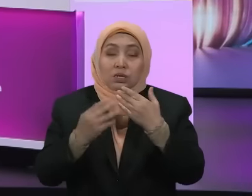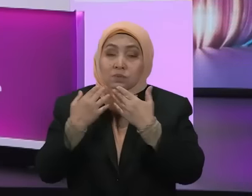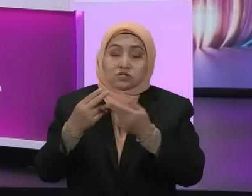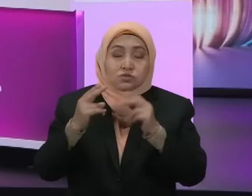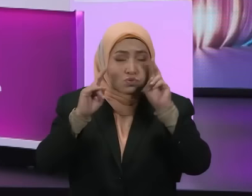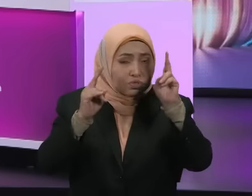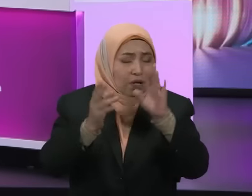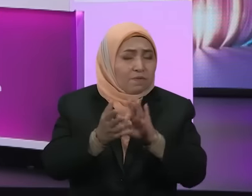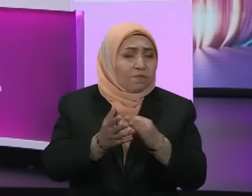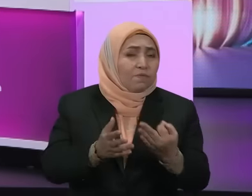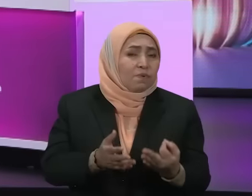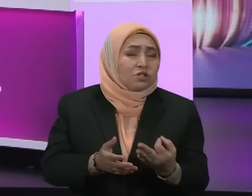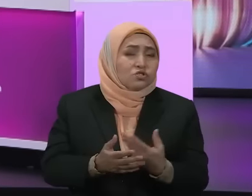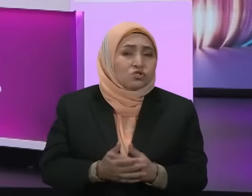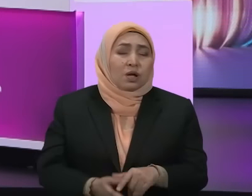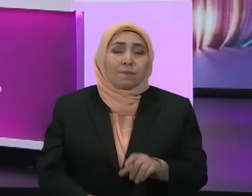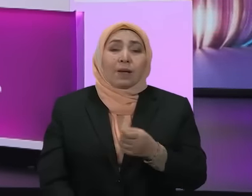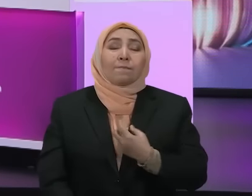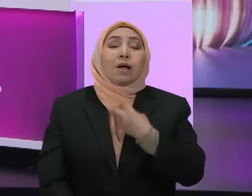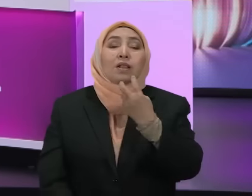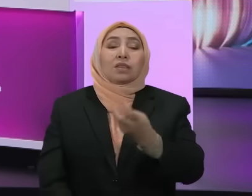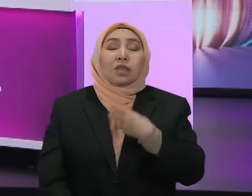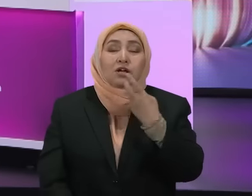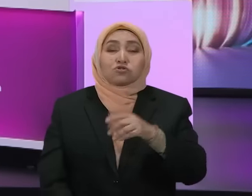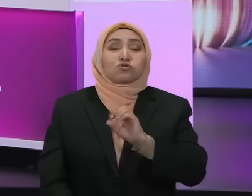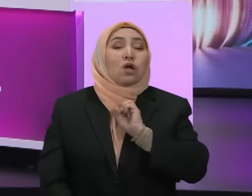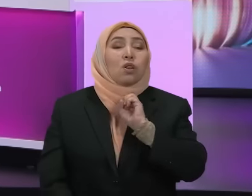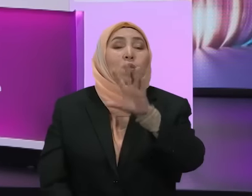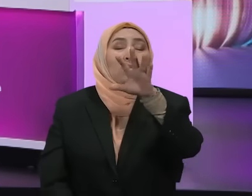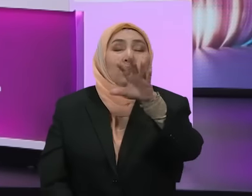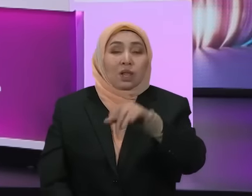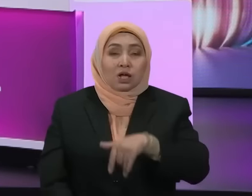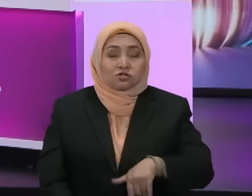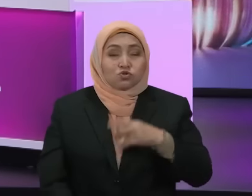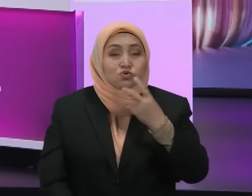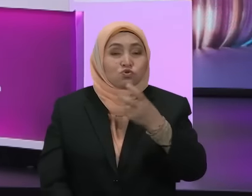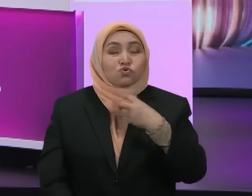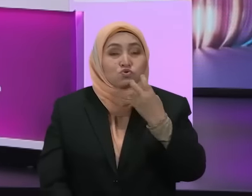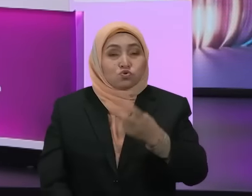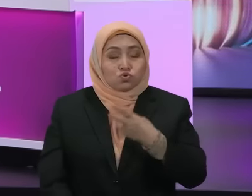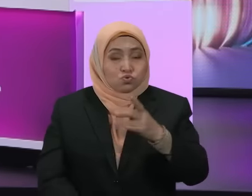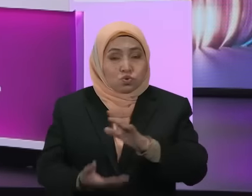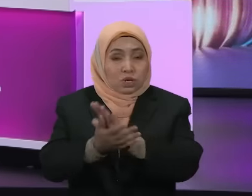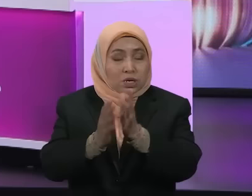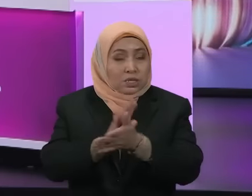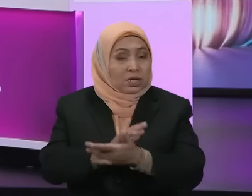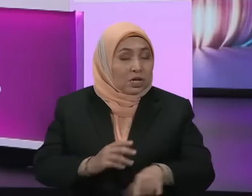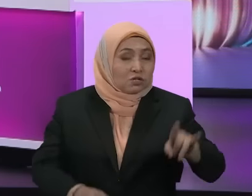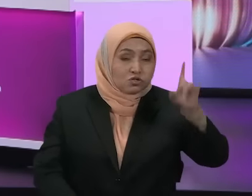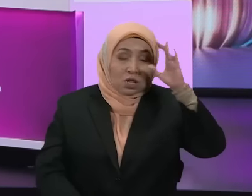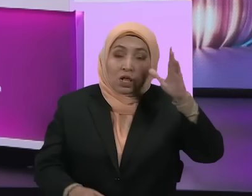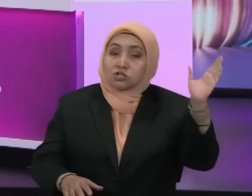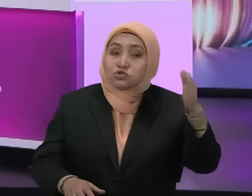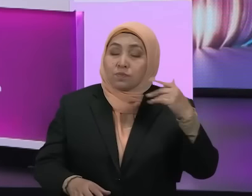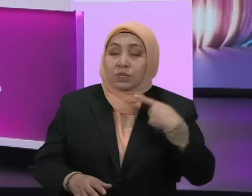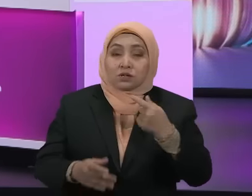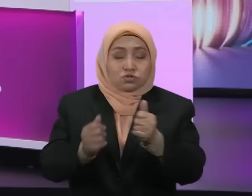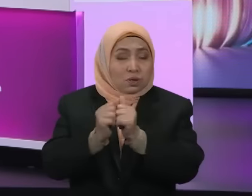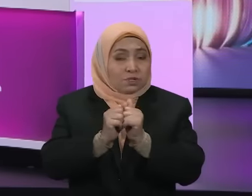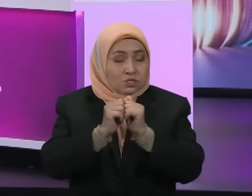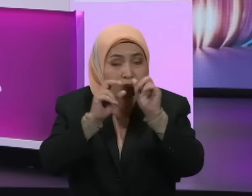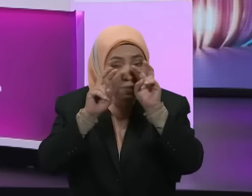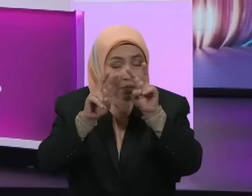Terima kasih. Baling suara. Oh, baling. Lontarkan suara. Nak melawan. Yes, ha? Ya. Baik. Jadi insyaAllah mari kita sama-sama melihat